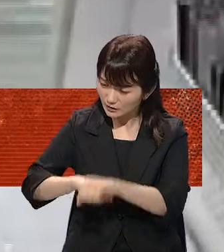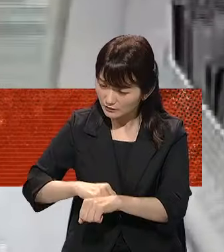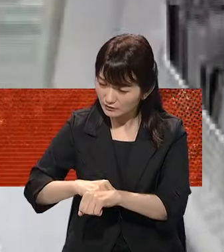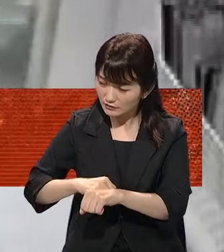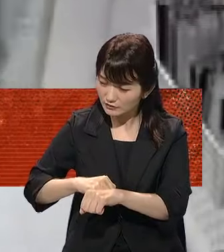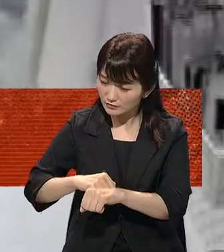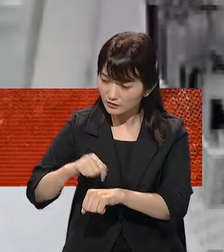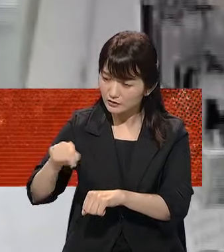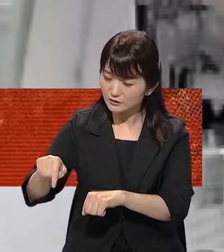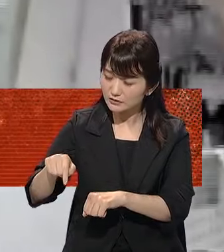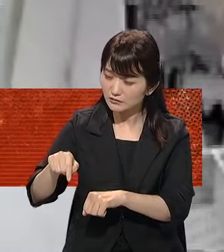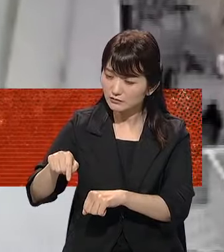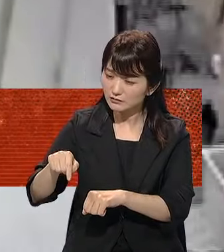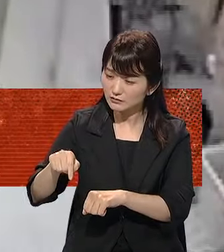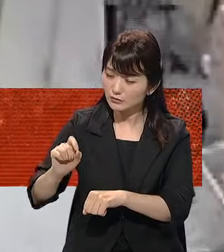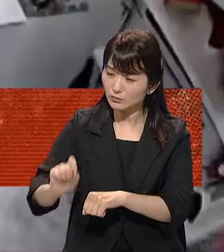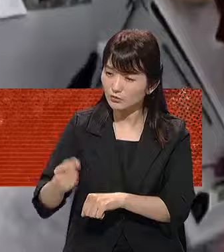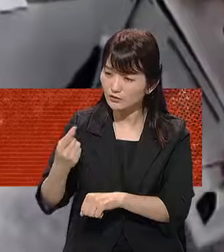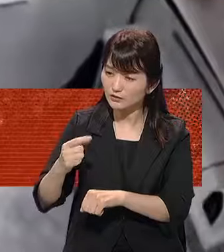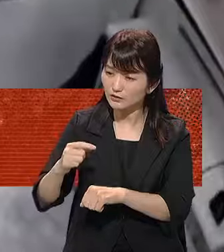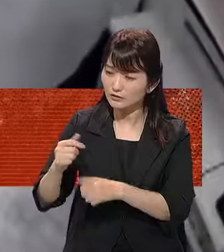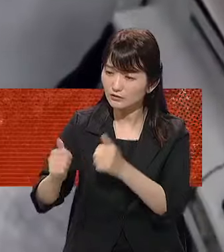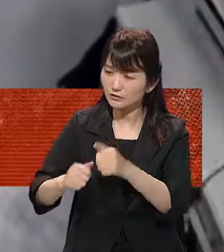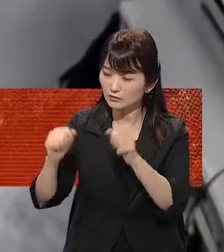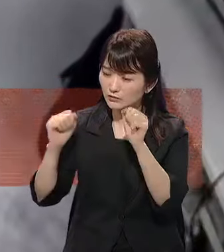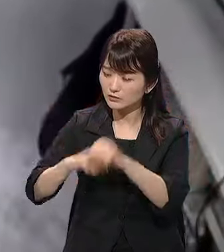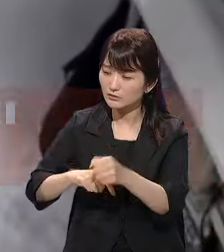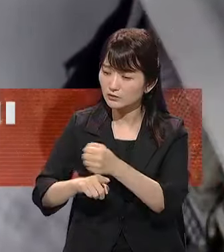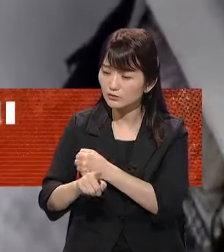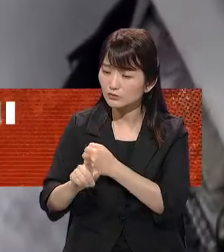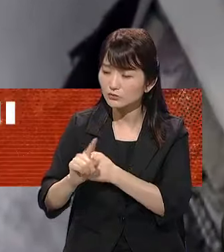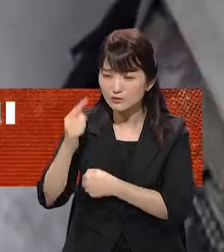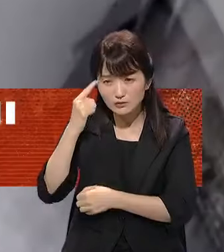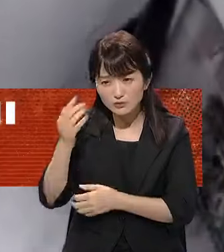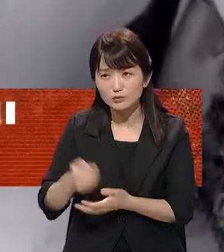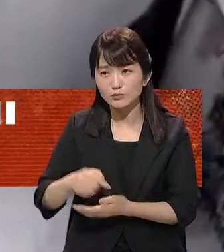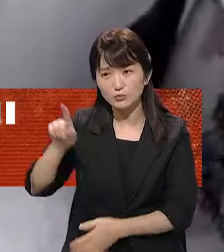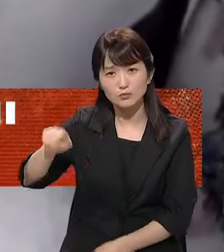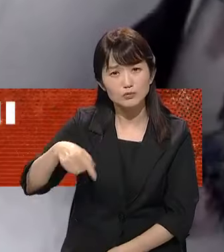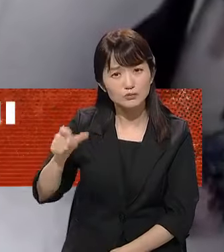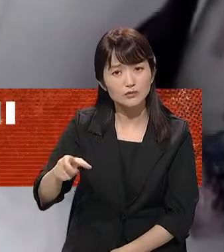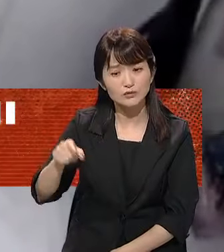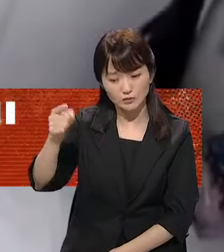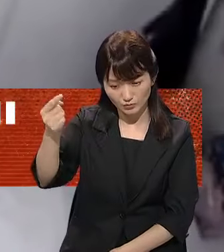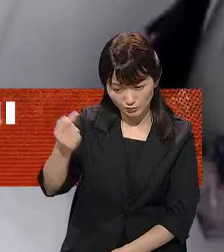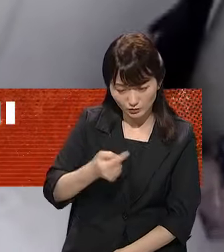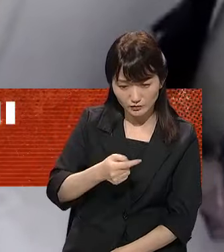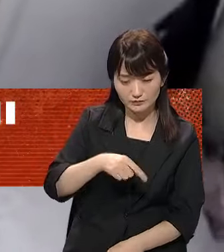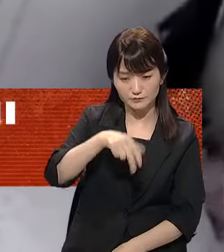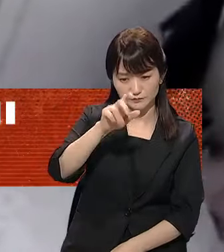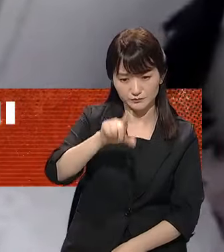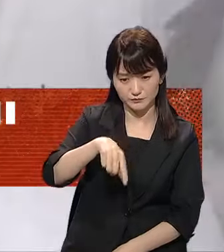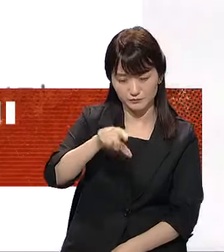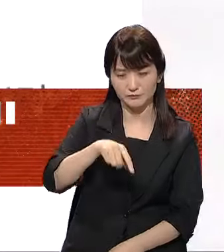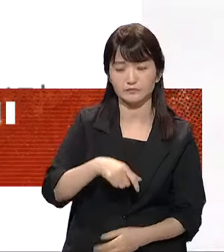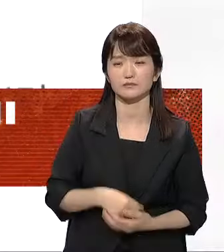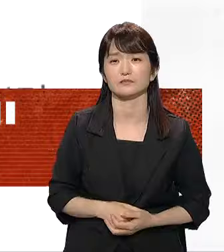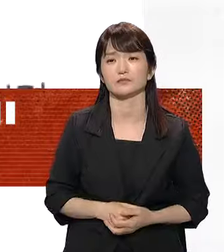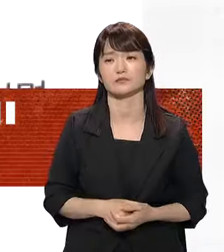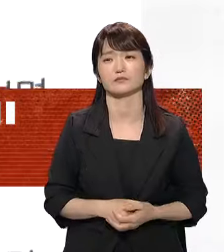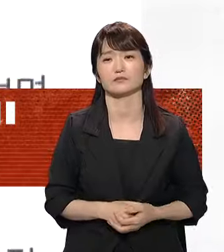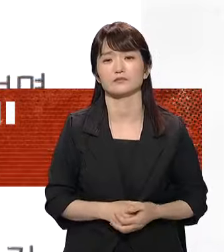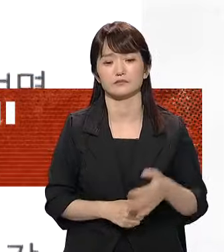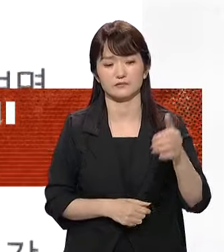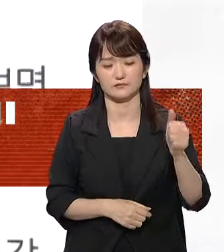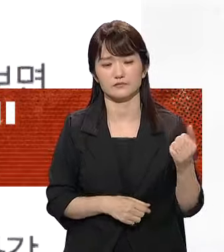싶어요 그리고 못 온다 그러셔 놓고 또 왜 와서 또 계산을 하시는지 이해가 저도 안 되는데 어쨌든 사장님께서 더 속상하신 거죠